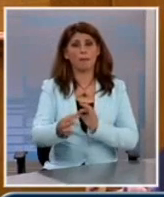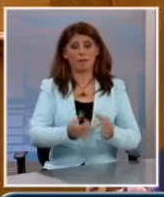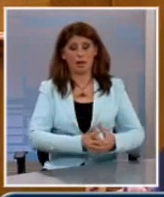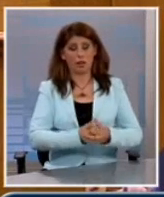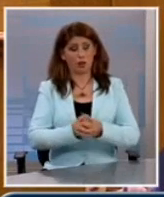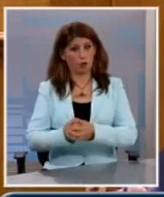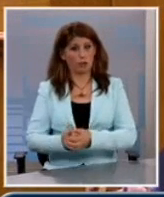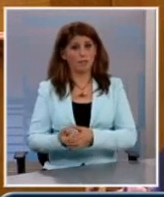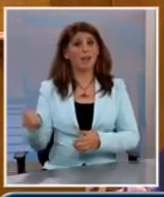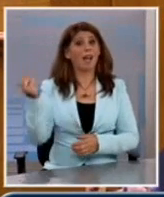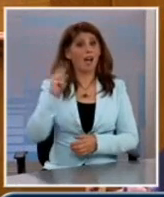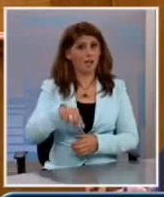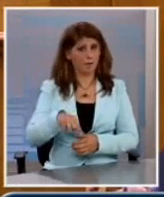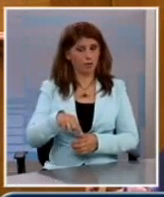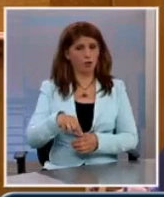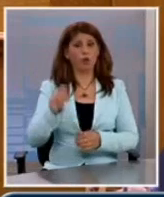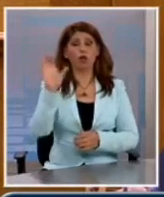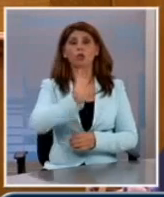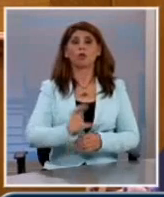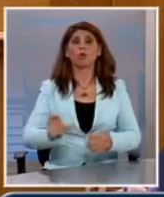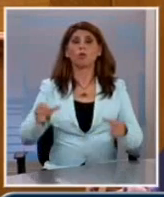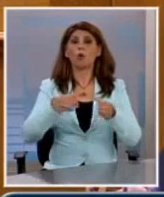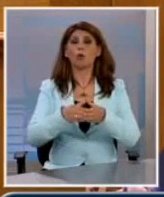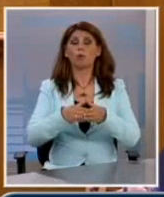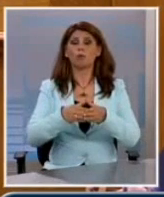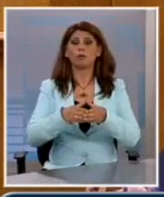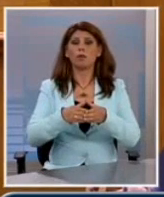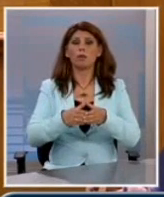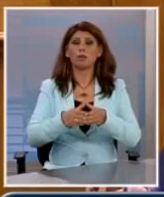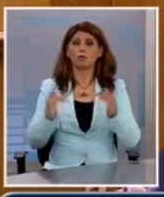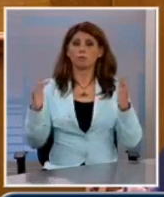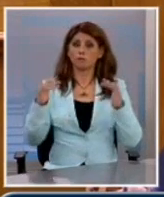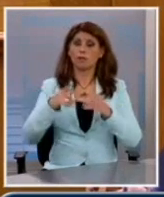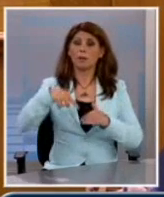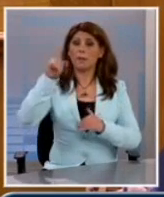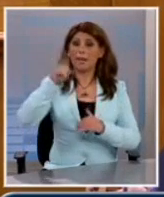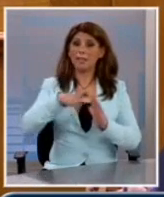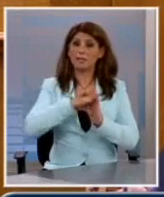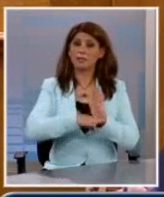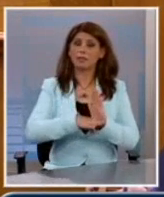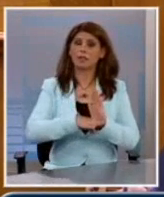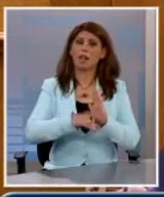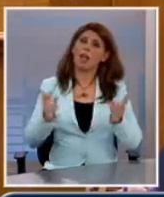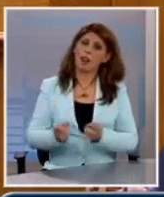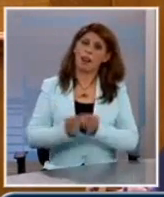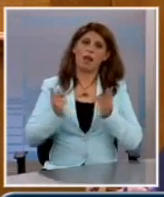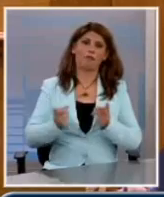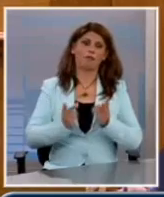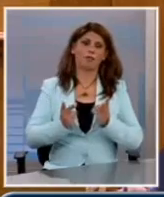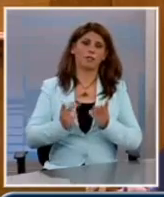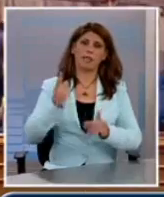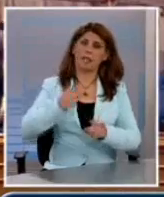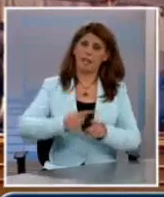λιτότητας, αύριο το Eurogroup θα συνεδριάσει με ημερήσια ατζέντα και την ελάφρυνση του ελληνικού χρέους.